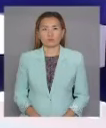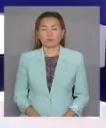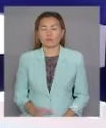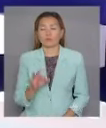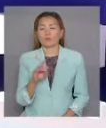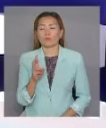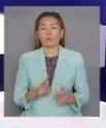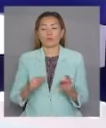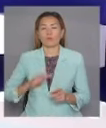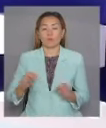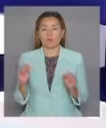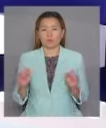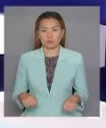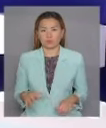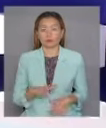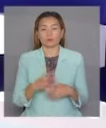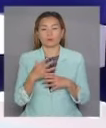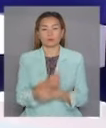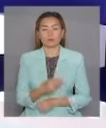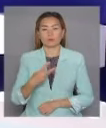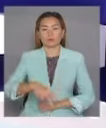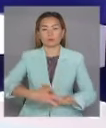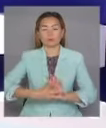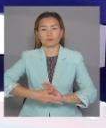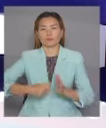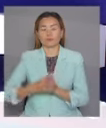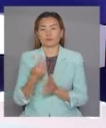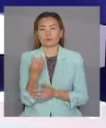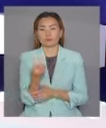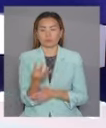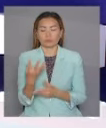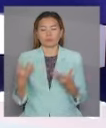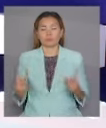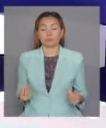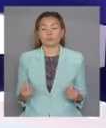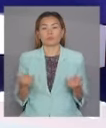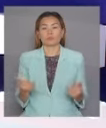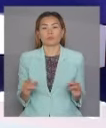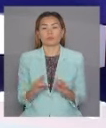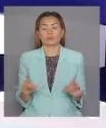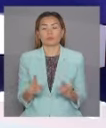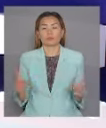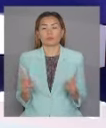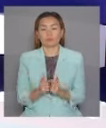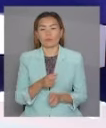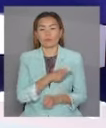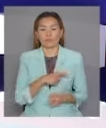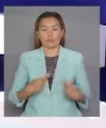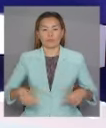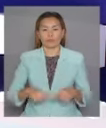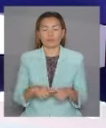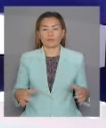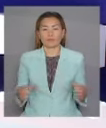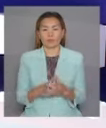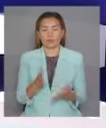Срок вахтовой работы может быть сокращен с 28 до 14 дней. Об этом было сказано на встрече депутатов Мажилиса